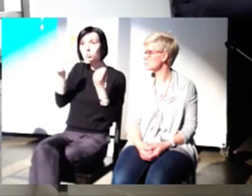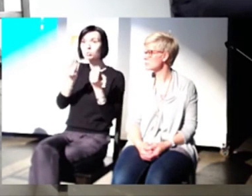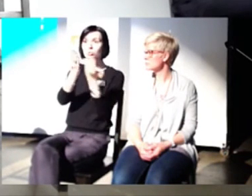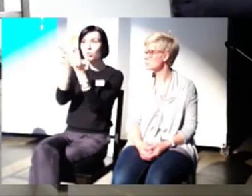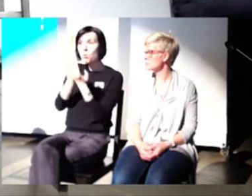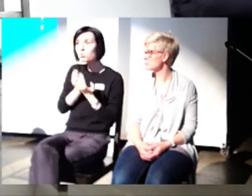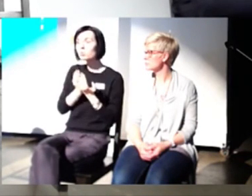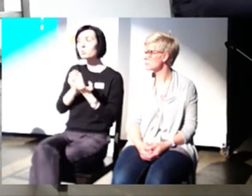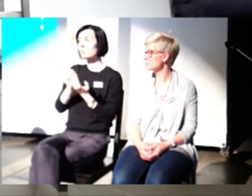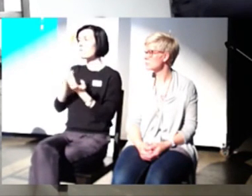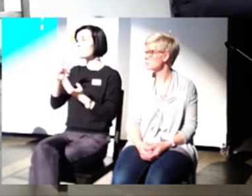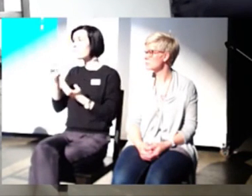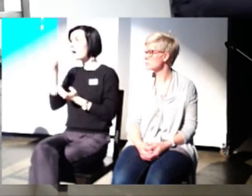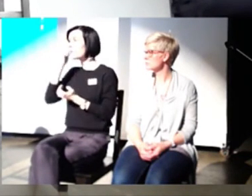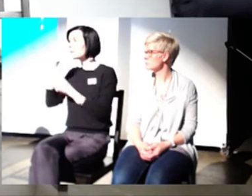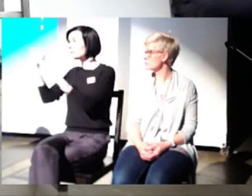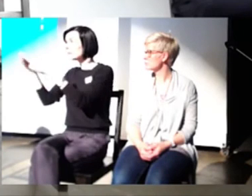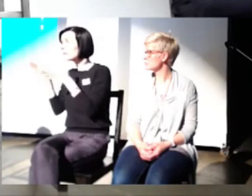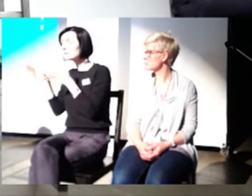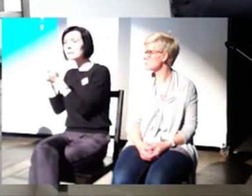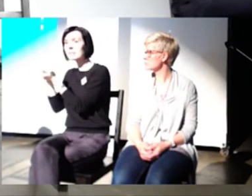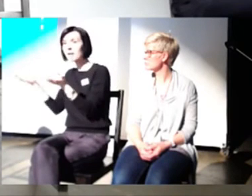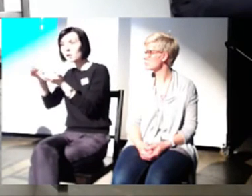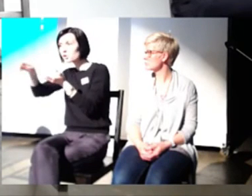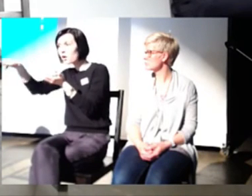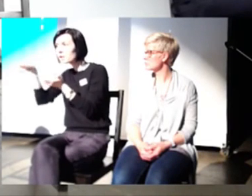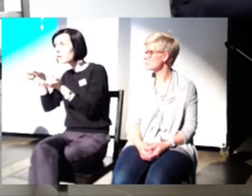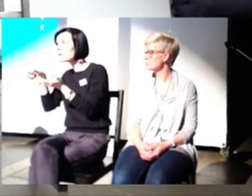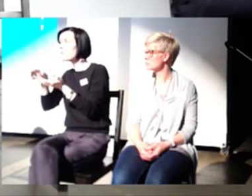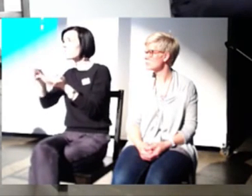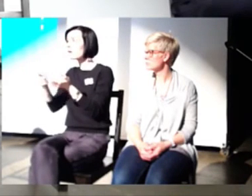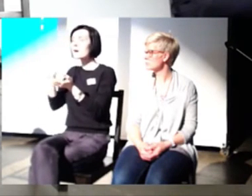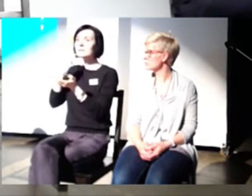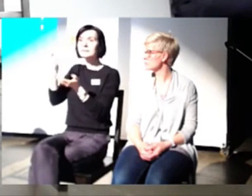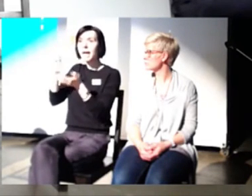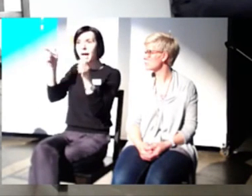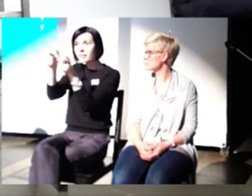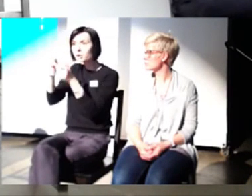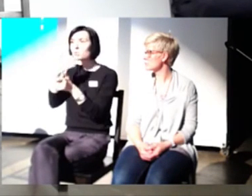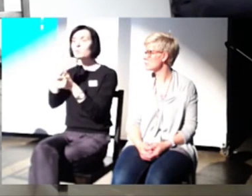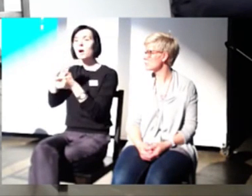noilla resenssitoimijoilla, onko se niillä säätiöillä, jotka ottaa taiteen tekemistä, onko se